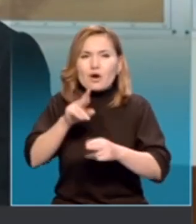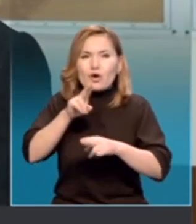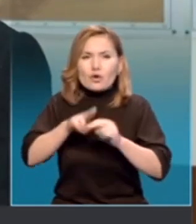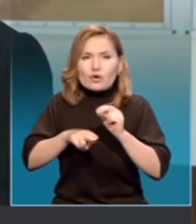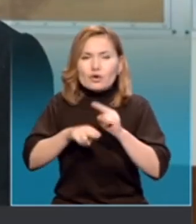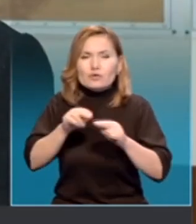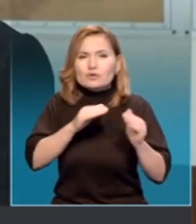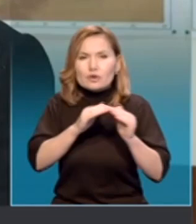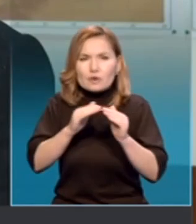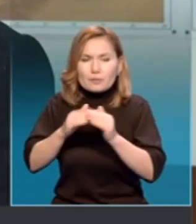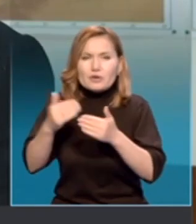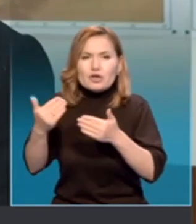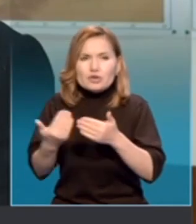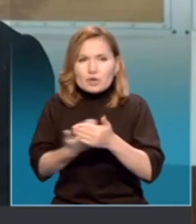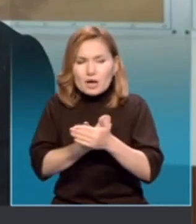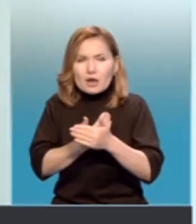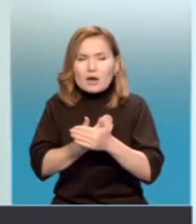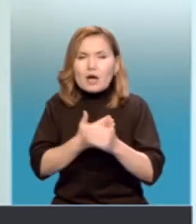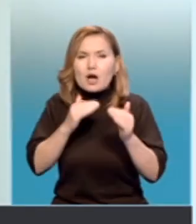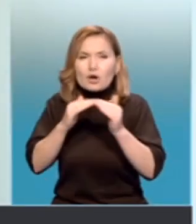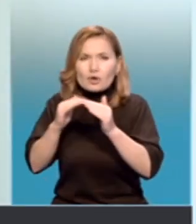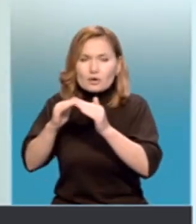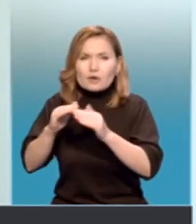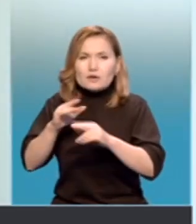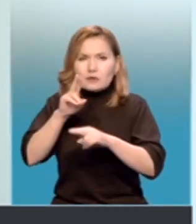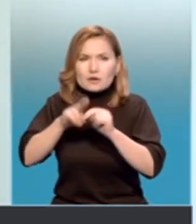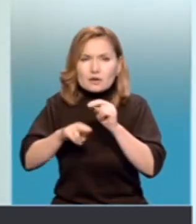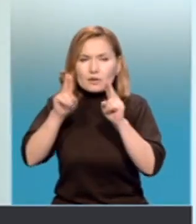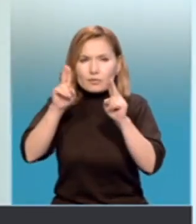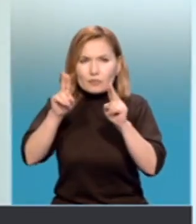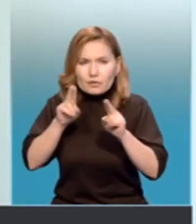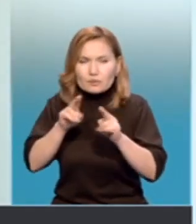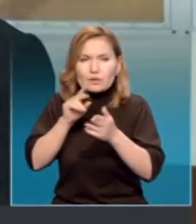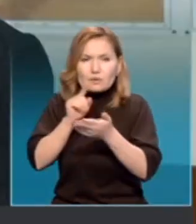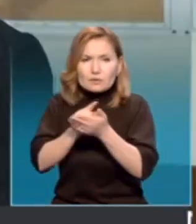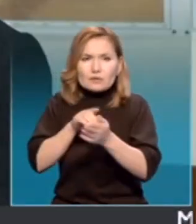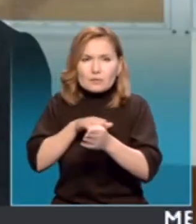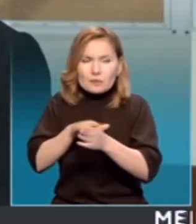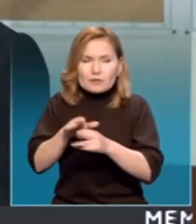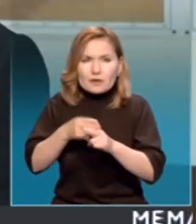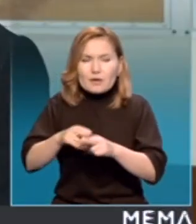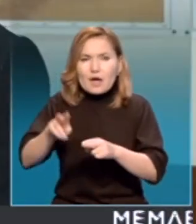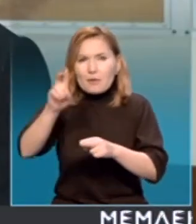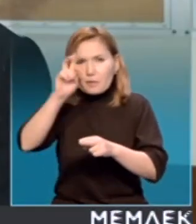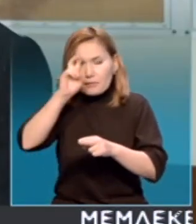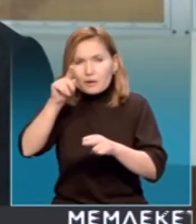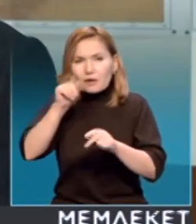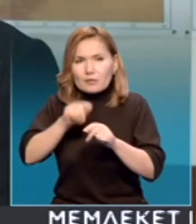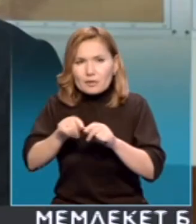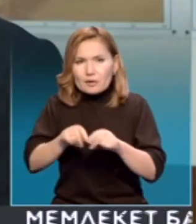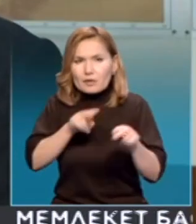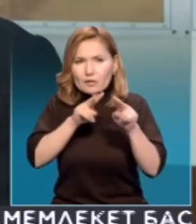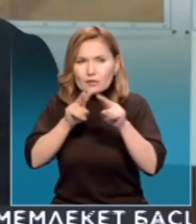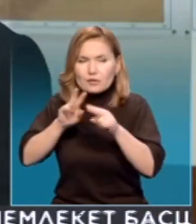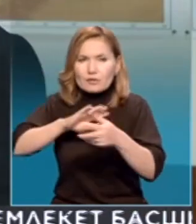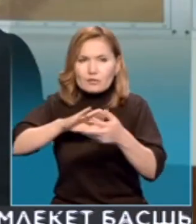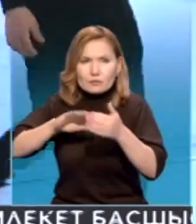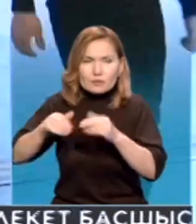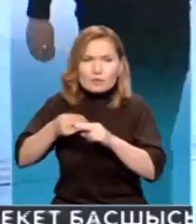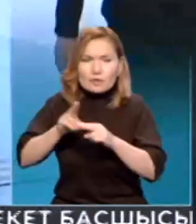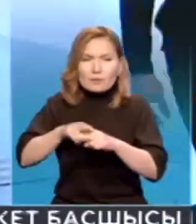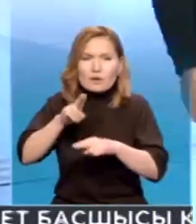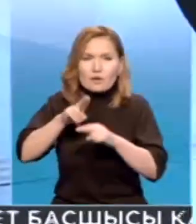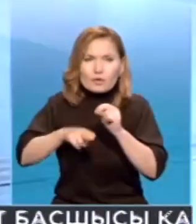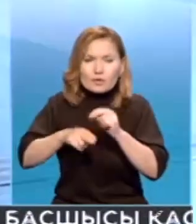таңда жаңа құрылыс нормамен салынатын болса, оған құрылыстық жоба дайындалады. Ол жоба мемлекеттік сараптамадан өтеді, содан кейін барып құрылысқа